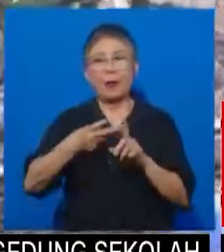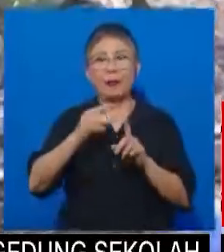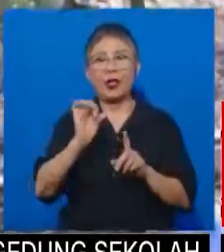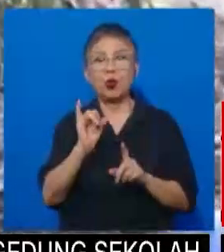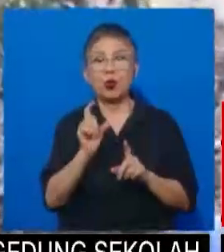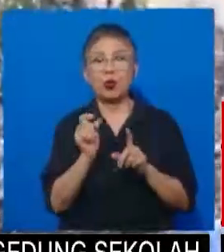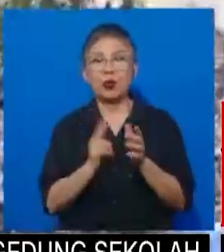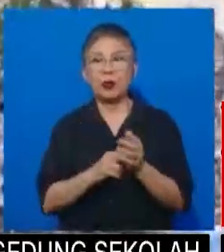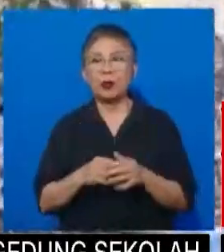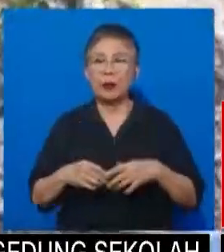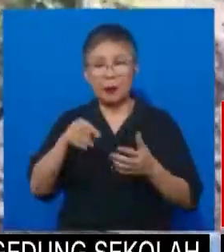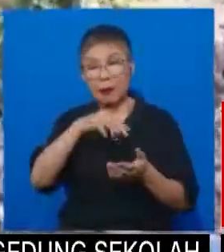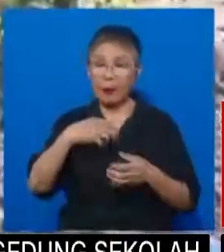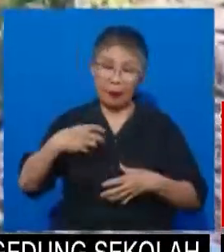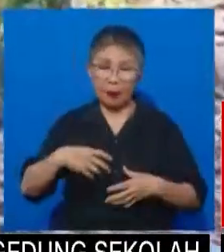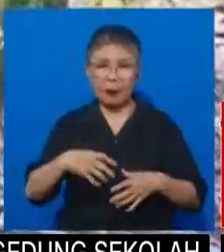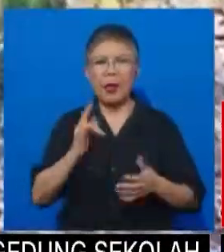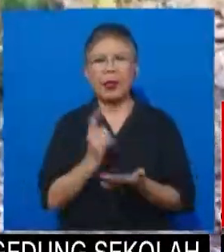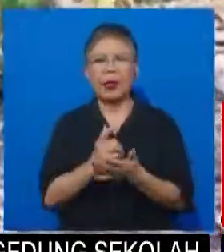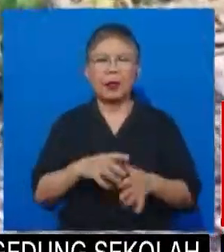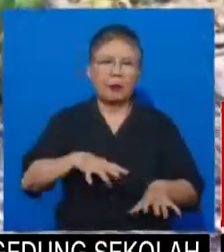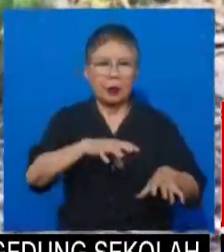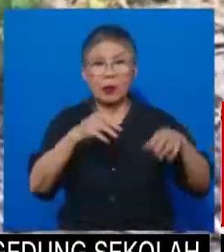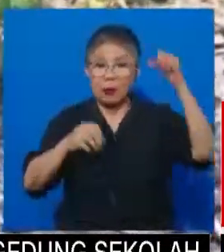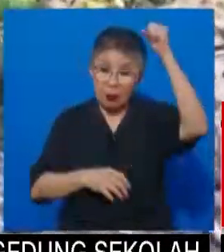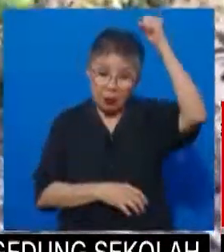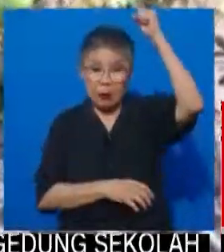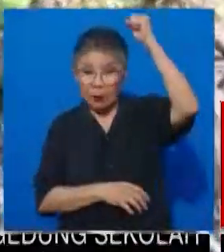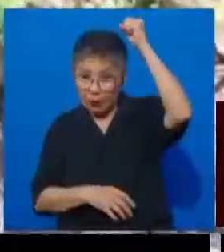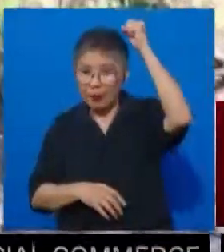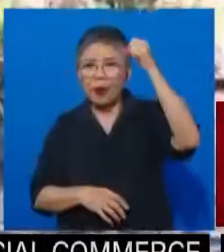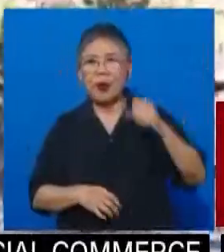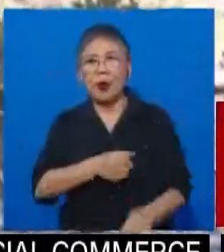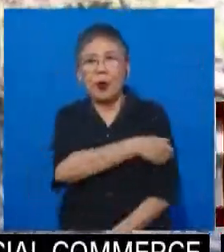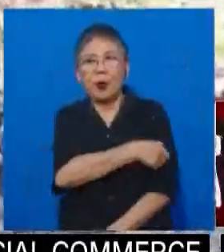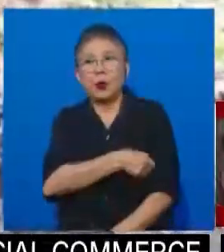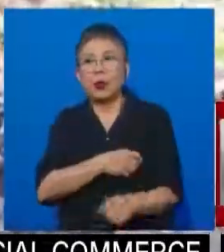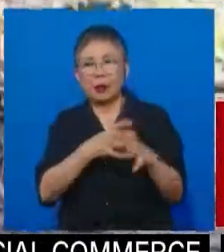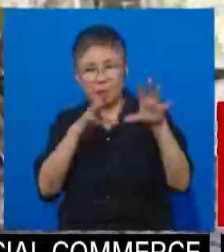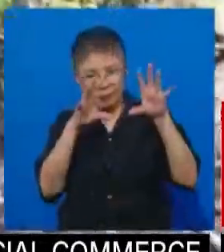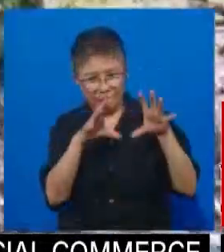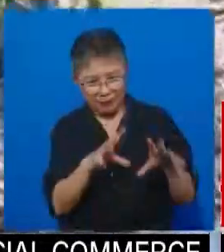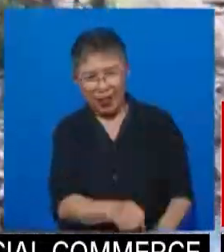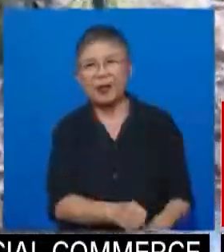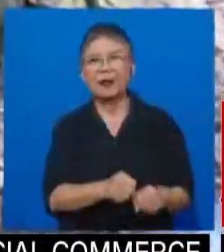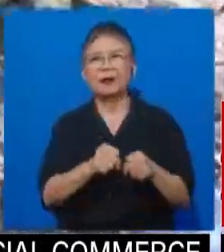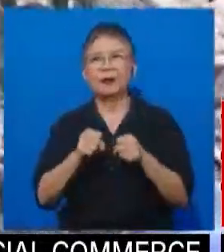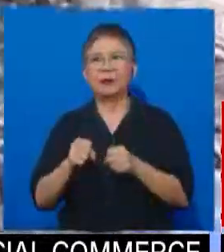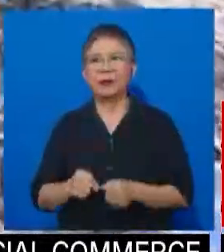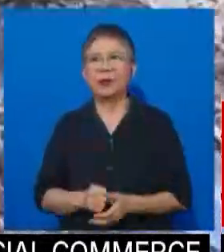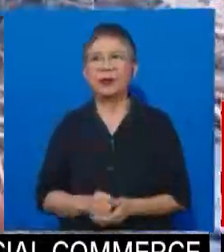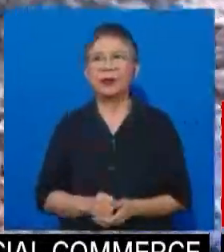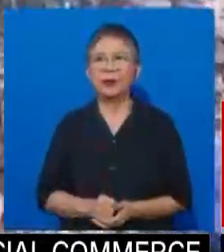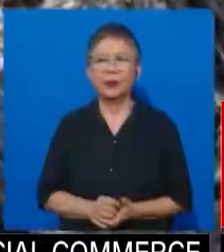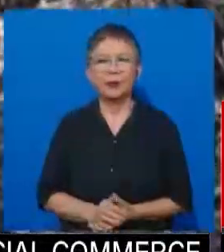ini tidak sadarkan diri, tapi tetap bergelantungan di pohon. Beberapa detik kemudian, mamalia primata ini akhirnya terjatuh dan